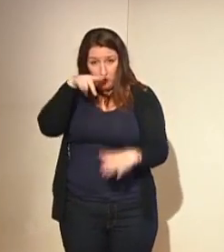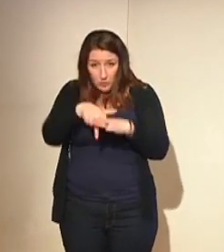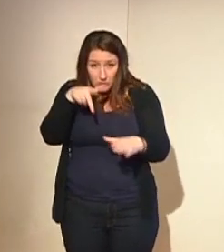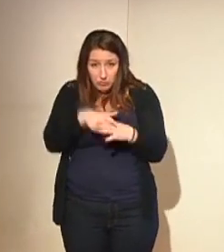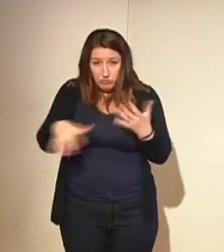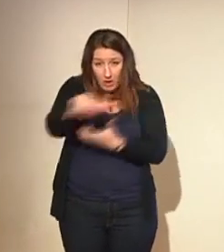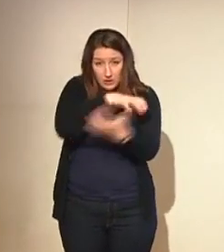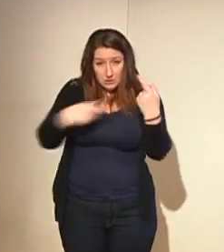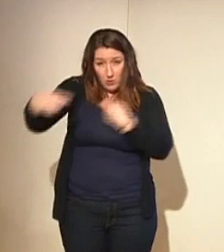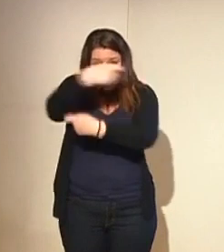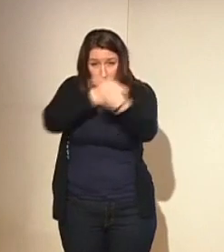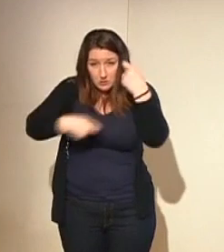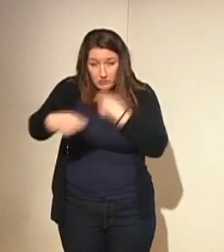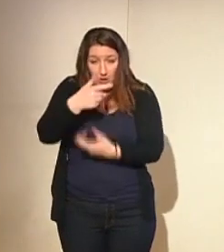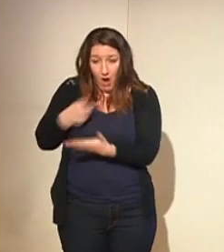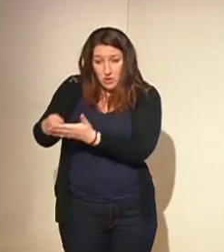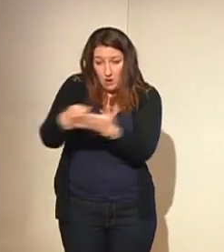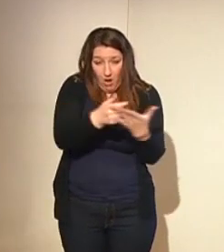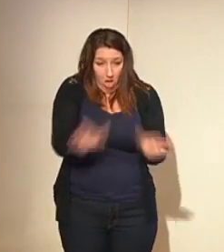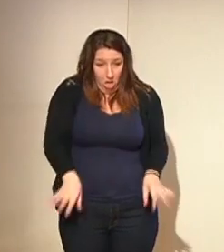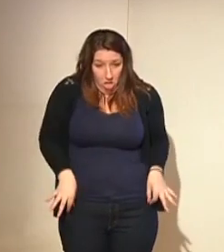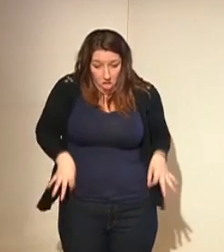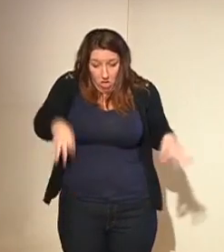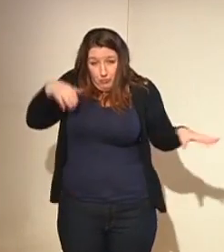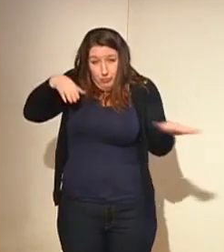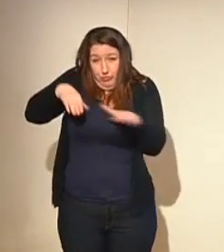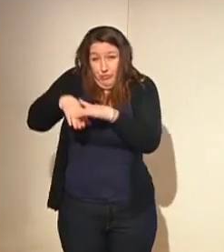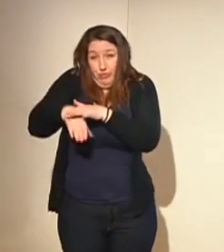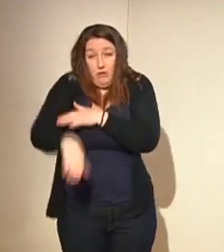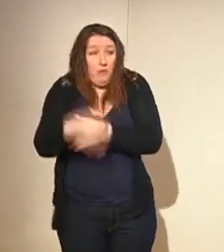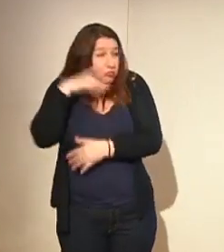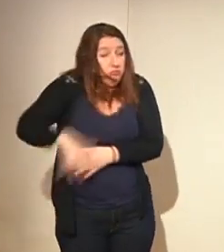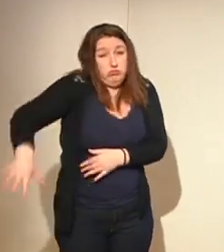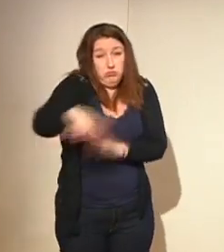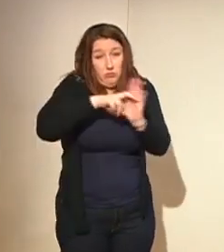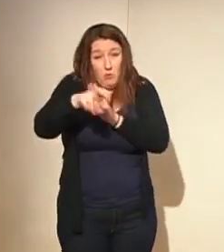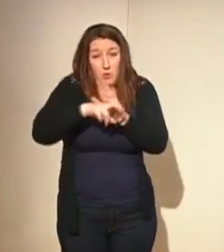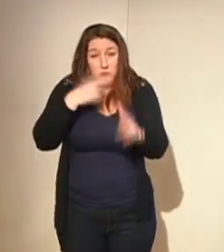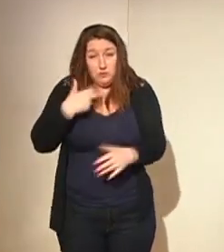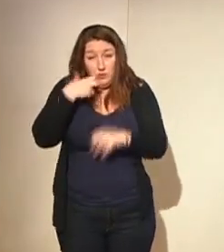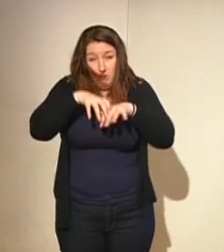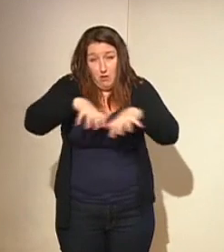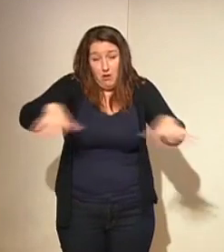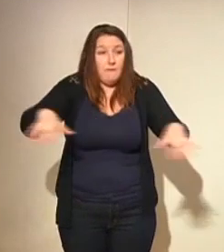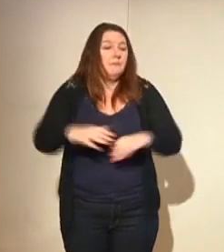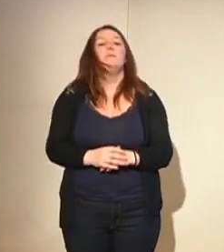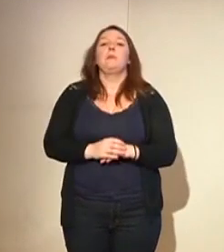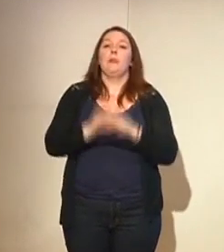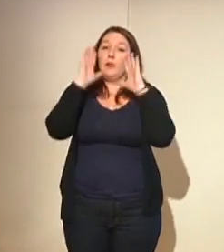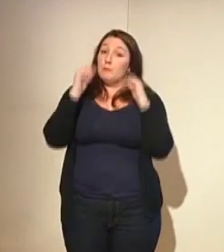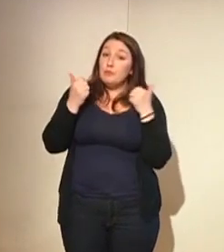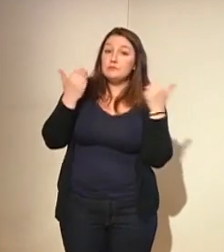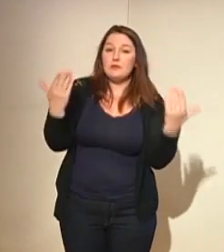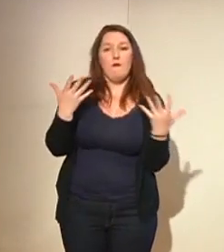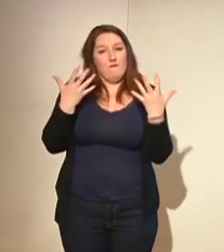perte continue de pouvoir d'achat pour un grand nombre de grenoblois donc CIT une raison pour laquelle